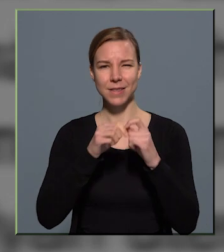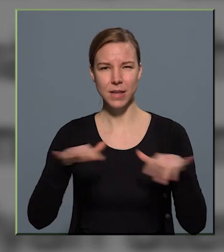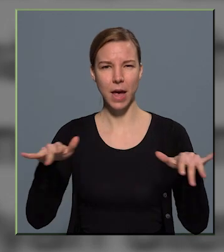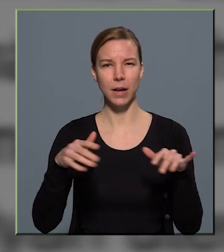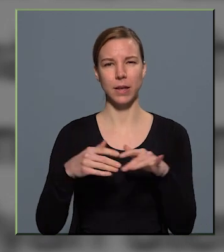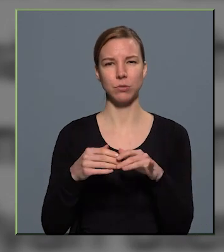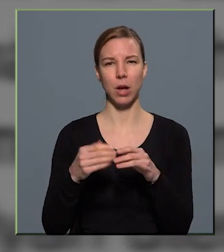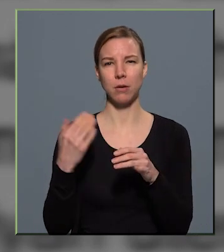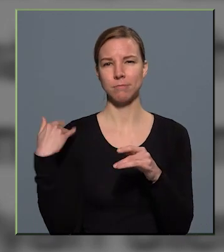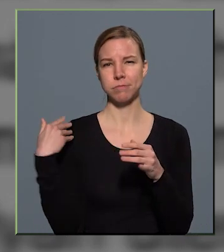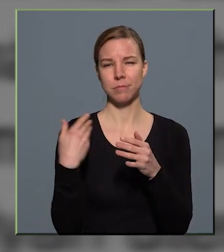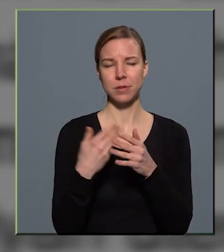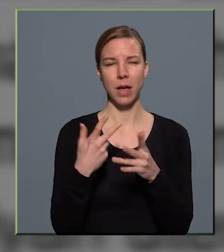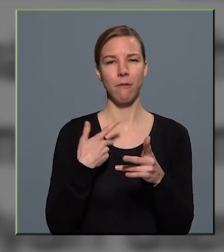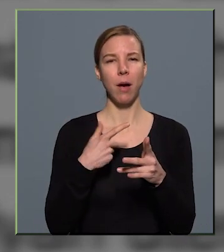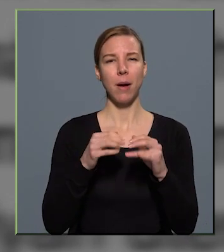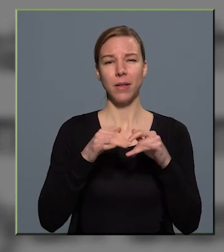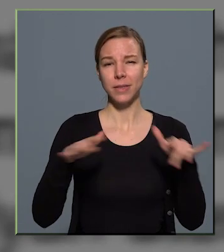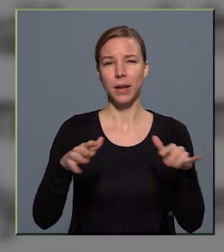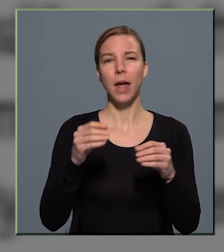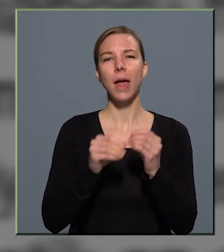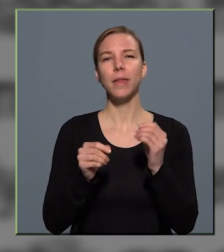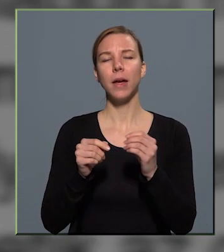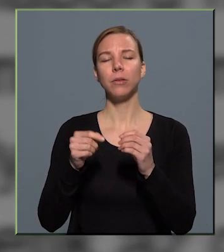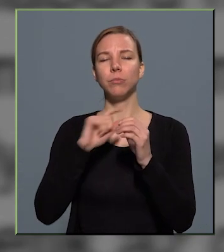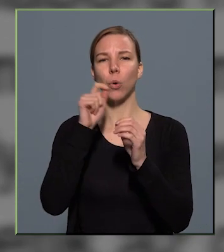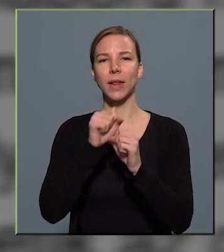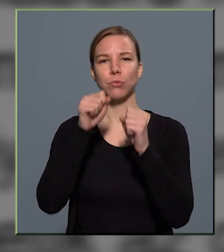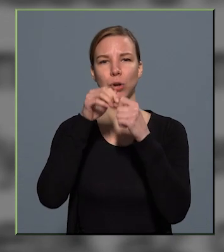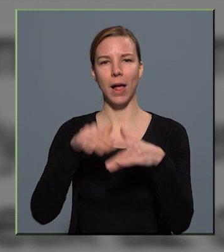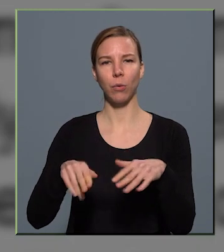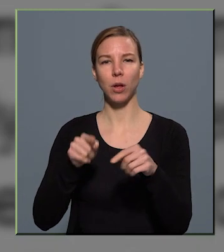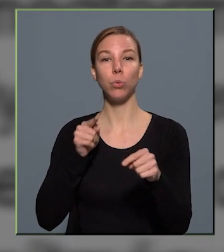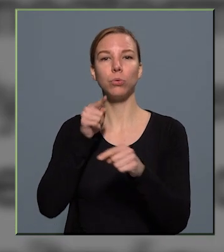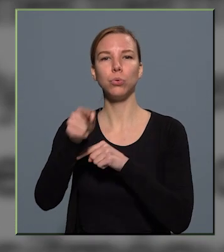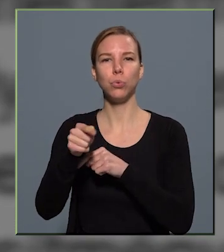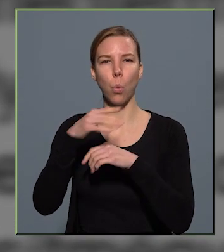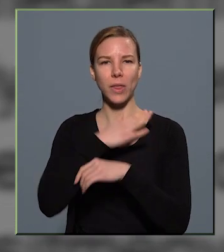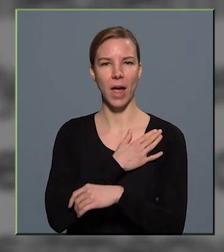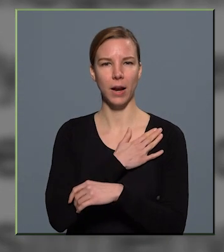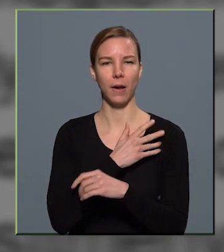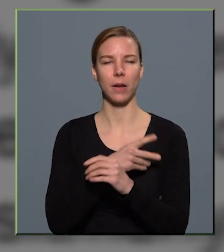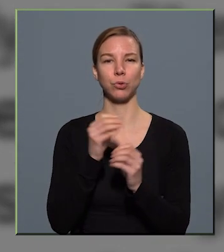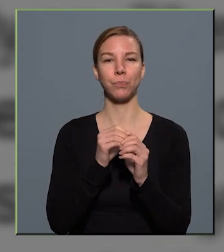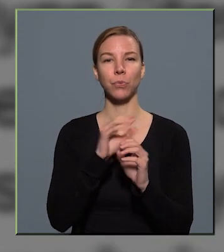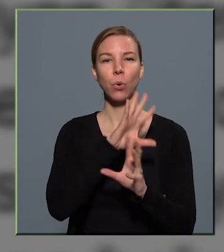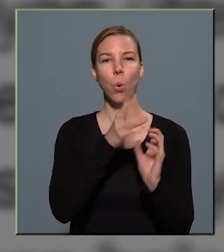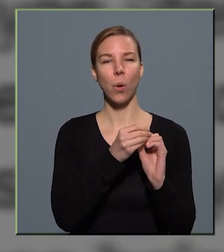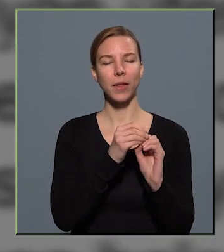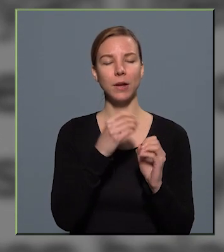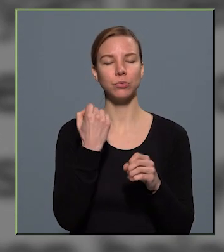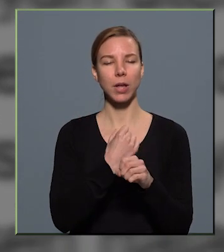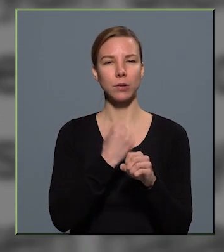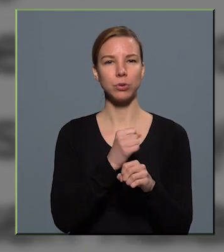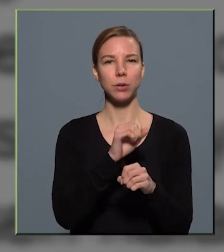években, hogy túlterhelhetik az országos hálózatot. Összteljesítményük elérte a 4000 megawattot, ami kétszeresen